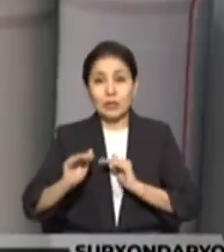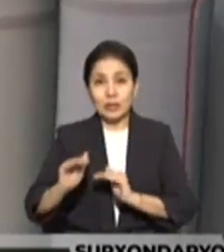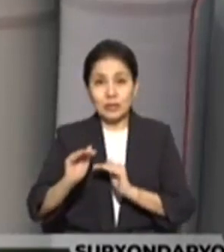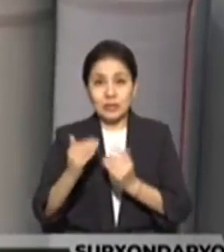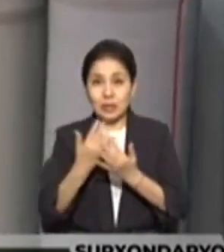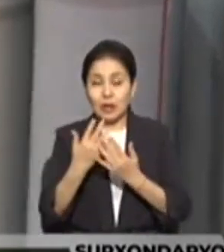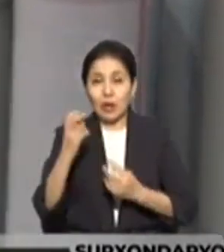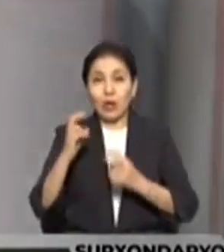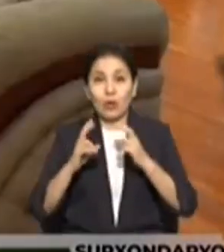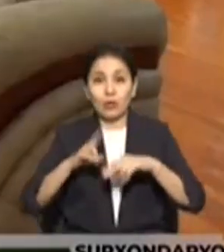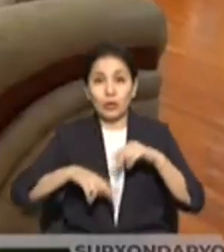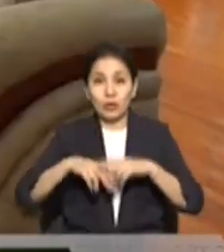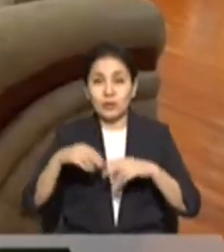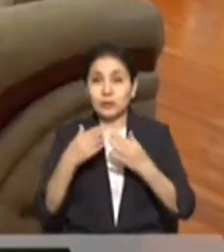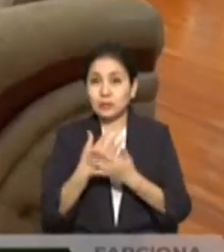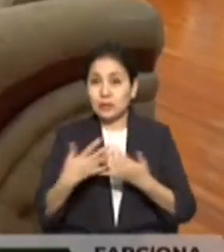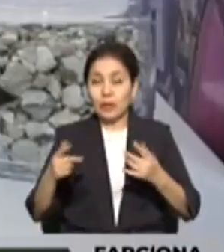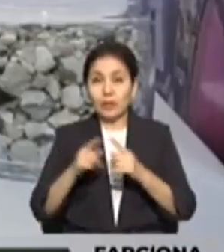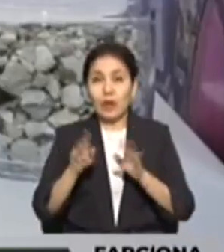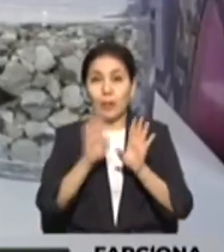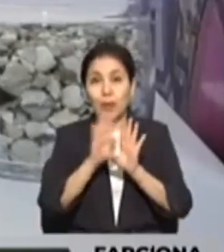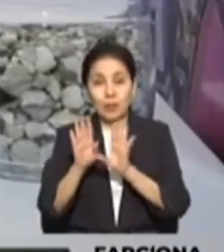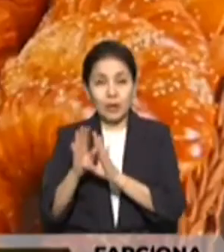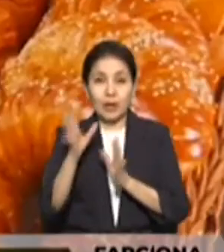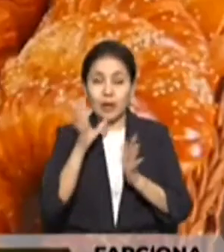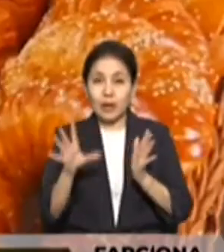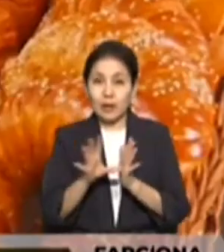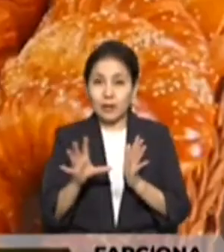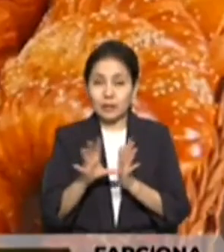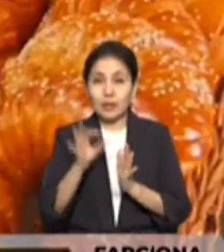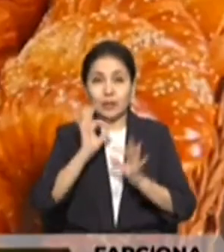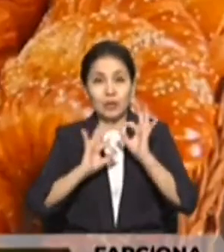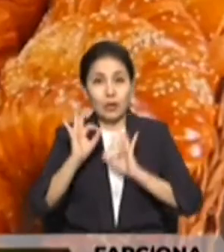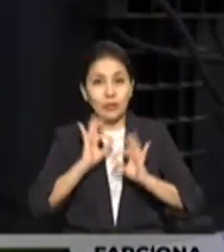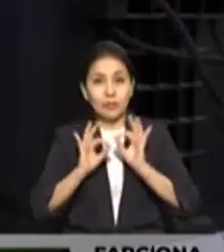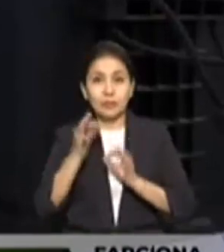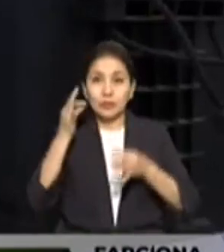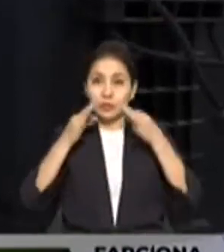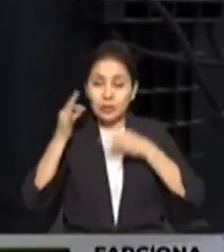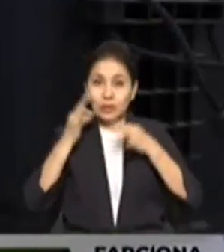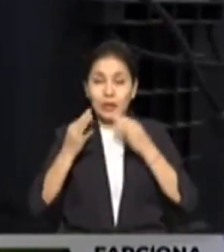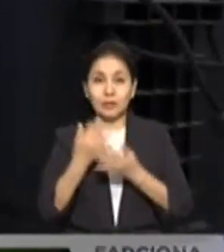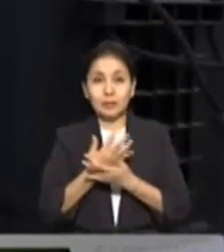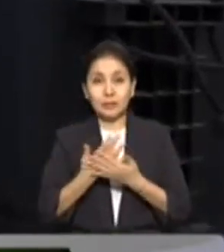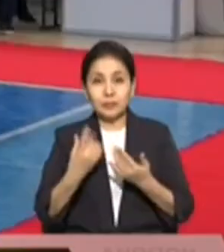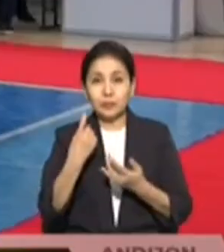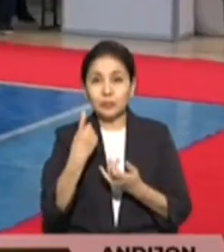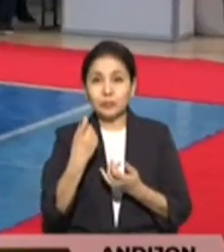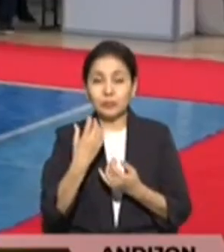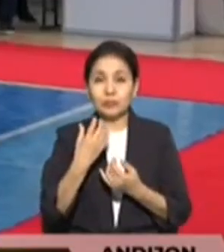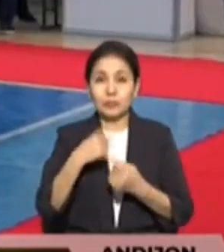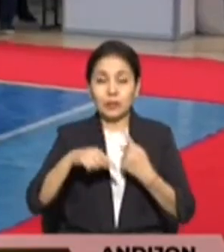mahsulotlarigacha, qurilish jihozlarining barcha xili, mebellar, elektrotexnika, dori vositalari, shirinliklar umuman olganda 100 dan